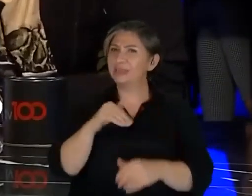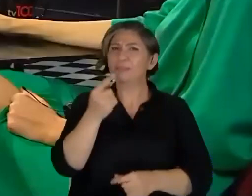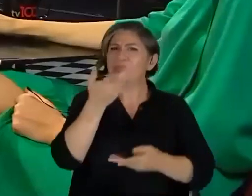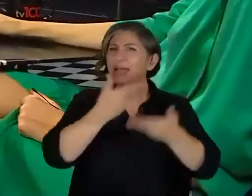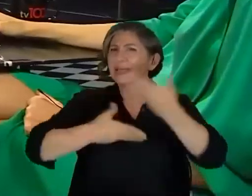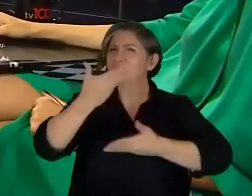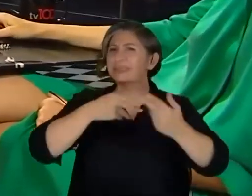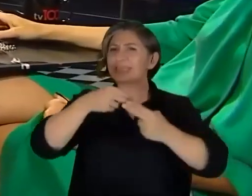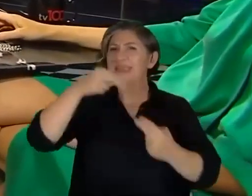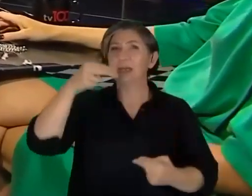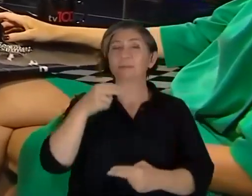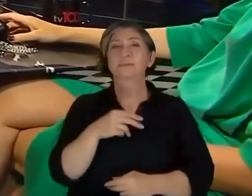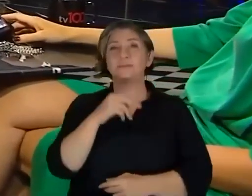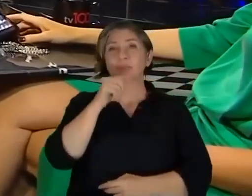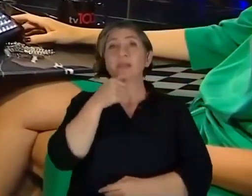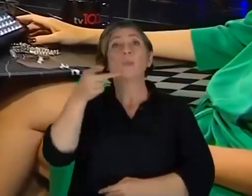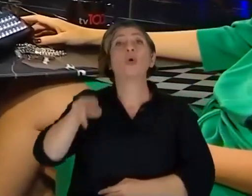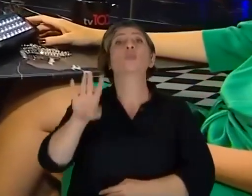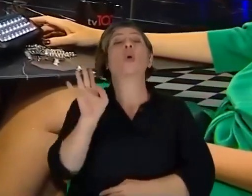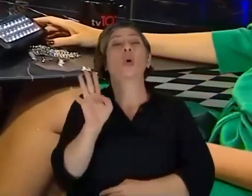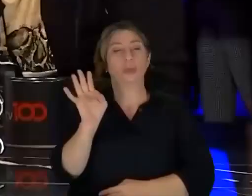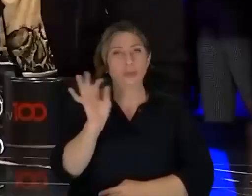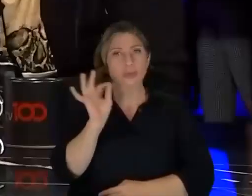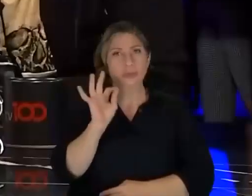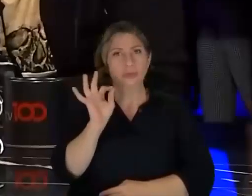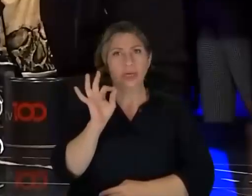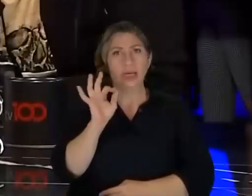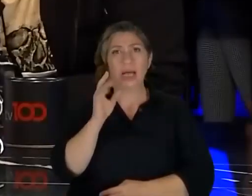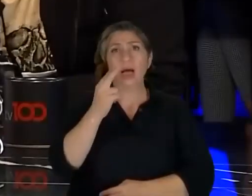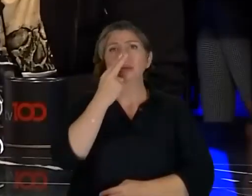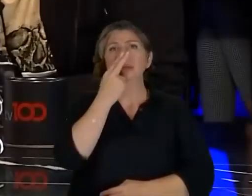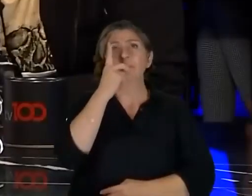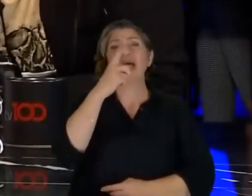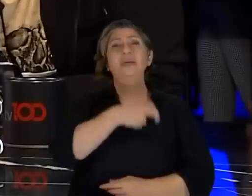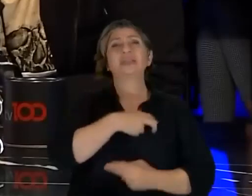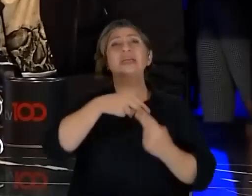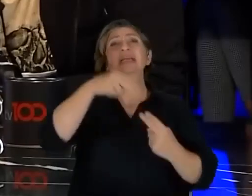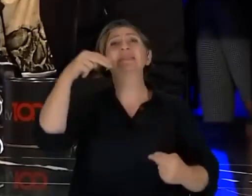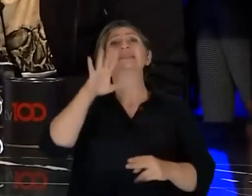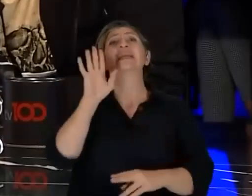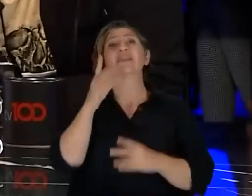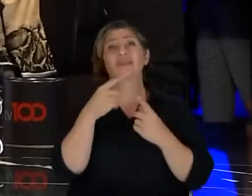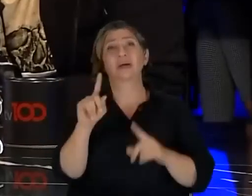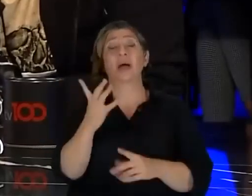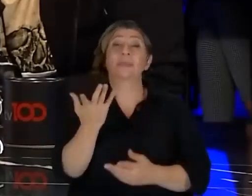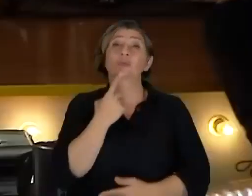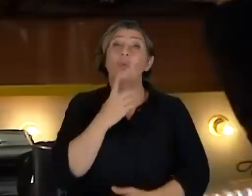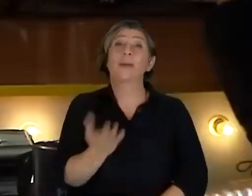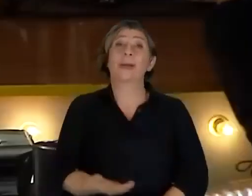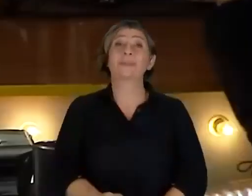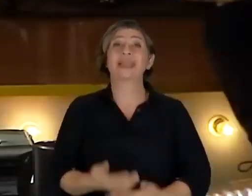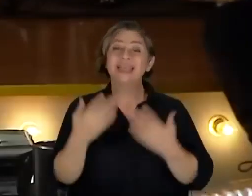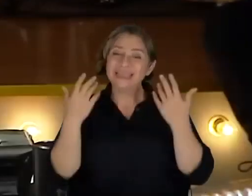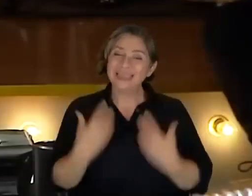bahsetsene hikayesinden. Bahsedeyim. Adam ölmüyor değil mi yani öyle bir alışla geldik bir aşk hikayesi değil yani farklı bir şey. Ama söyleyemem ki.